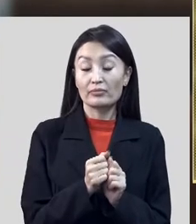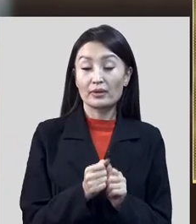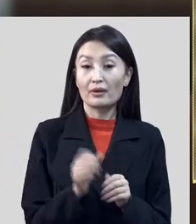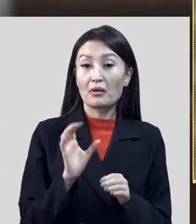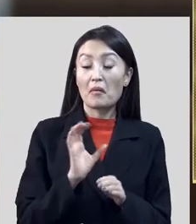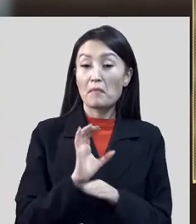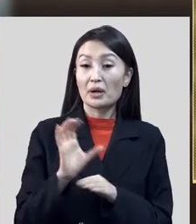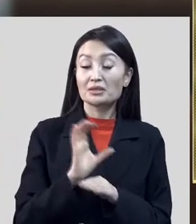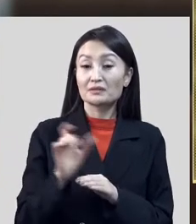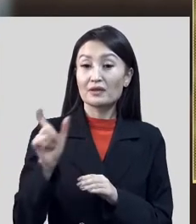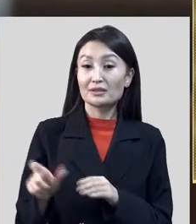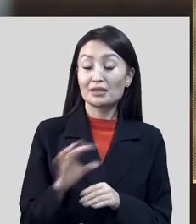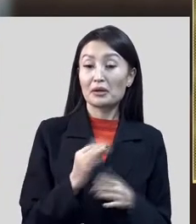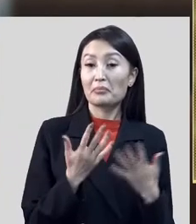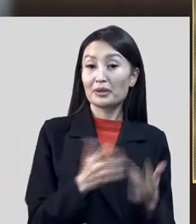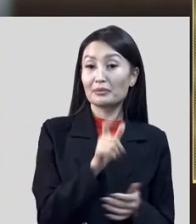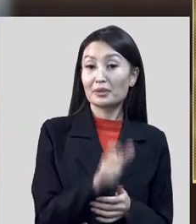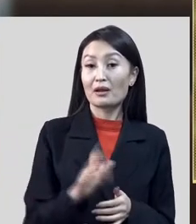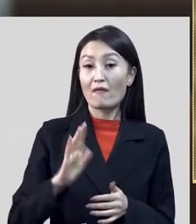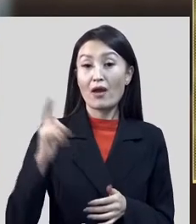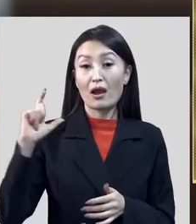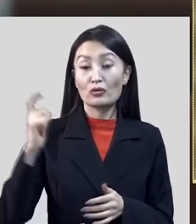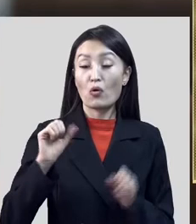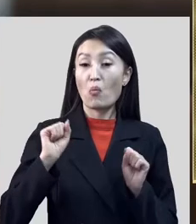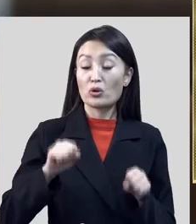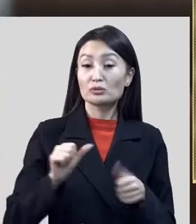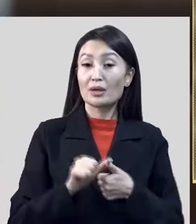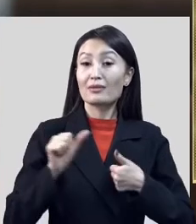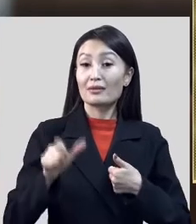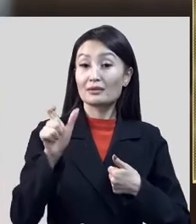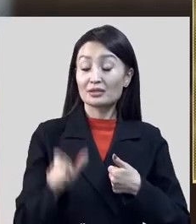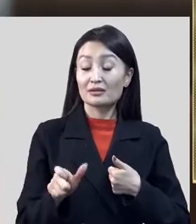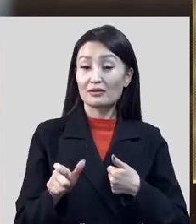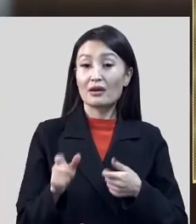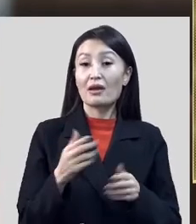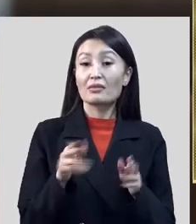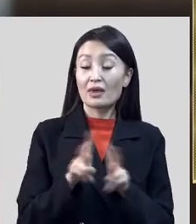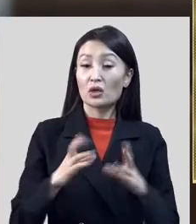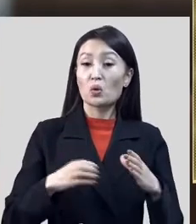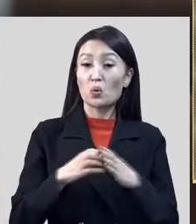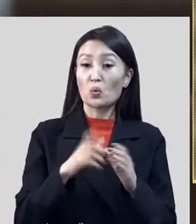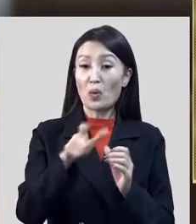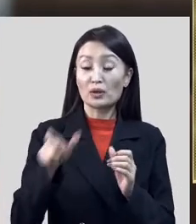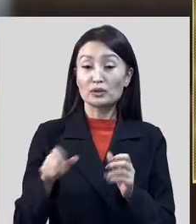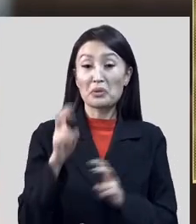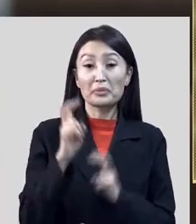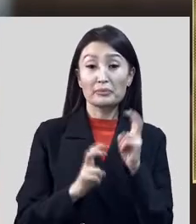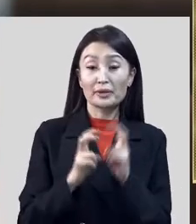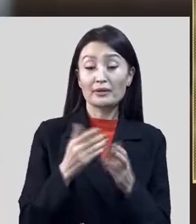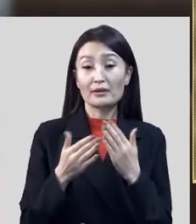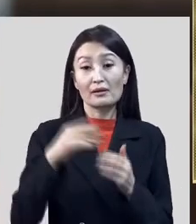производителям и потребителям в экономике может быть как отдельный человек так и группа людей предприятий и